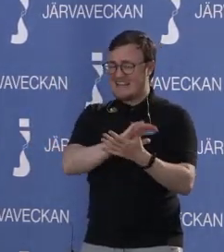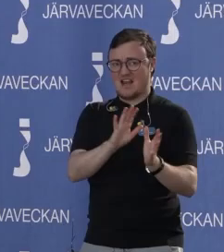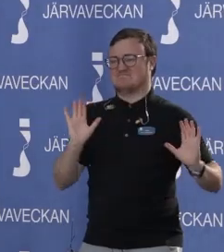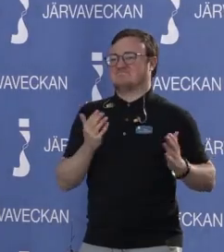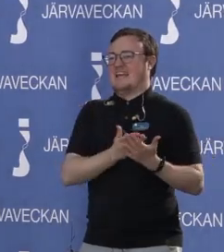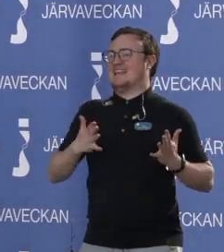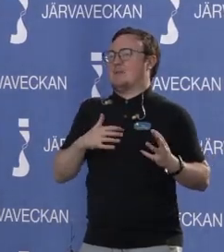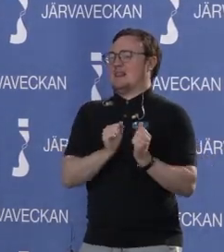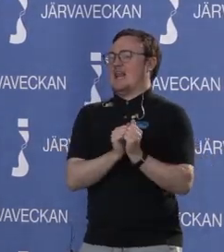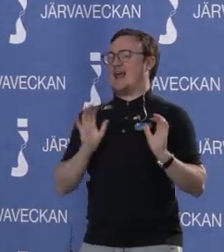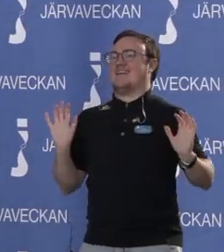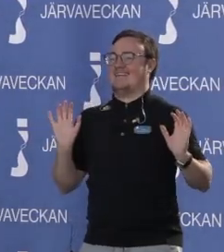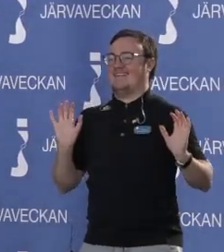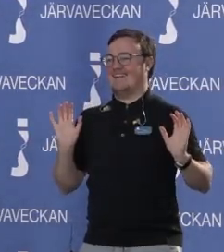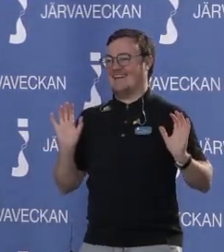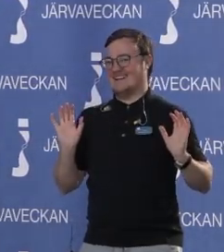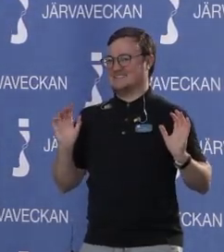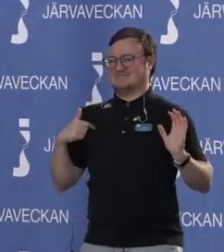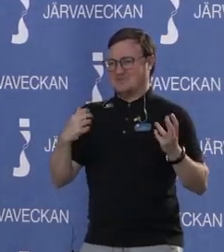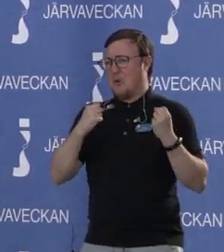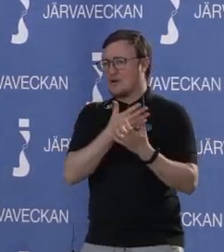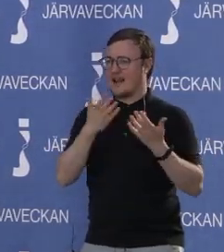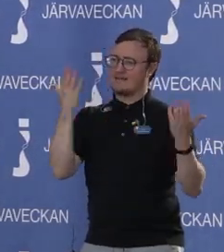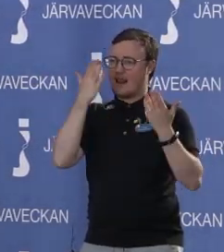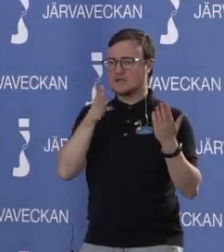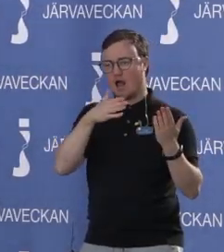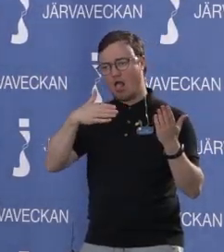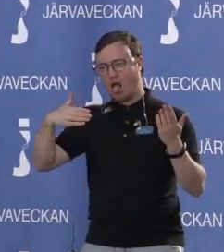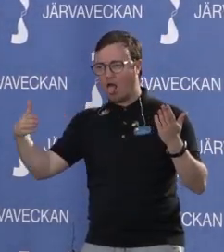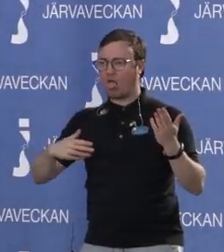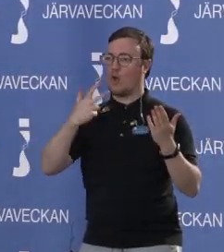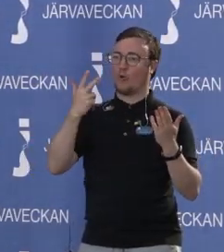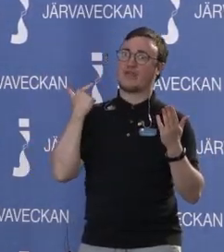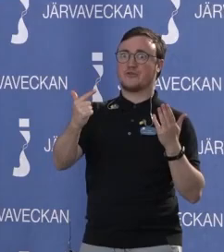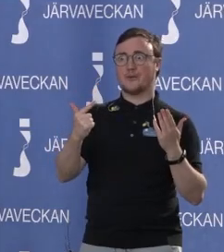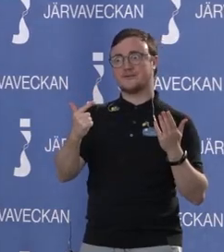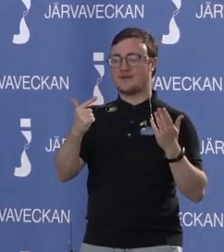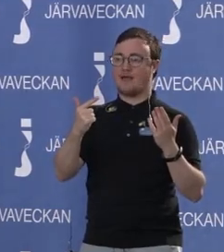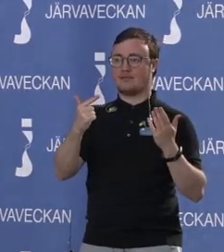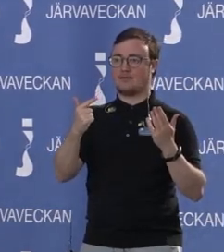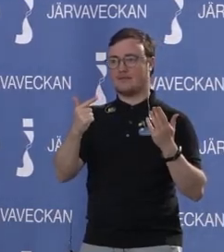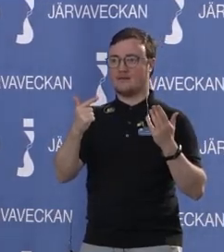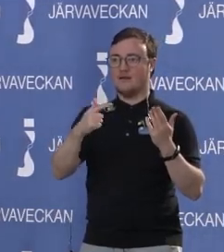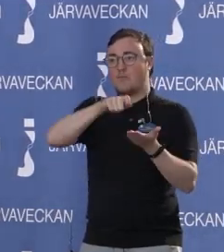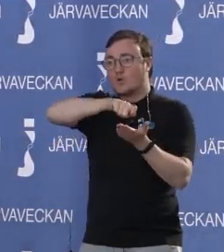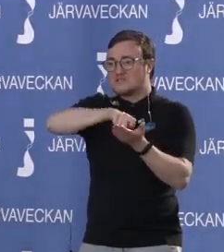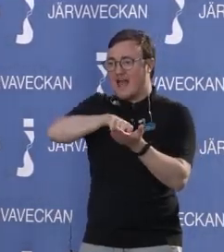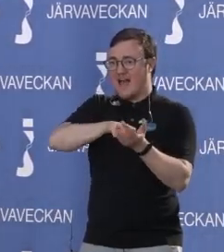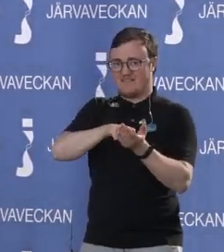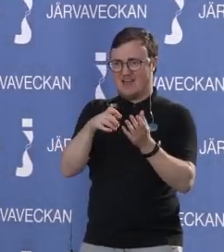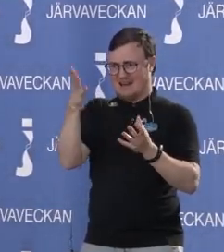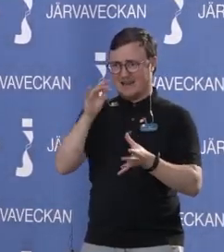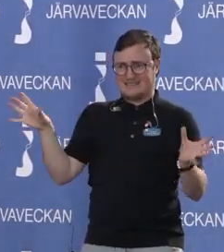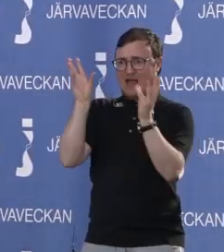att jag orkar inte läsa 8000 tecken om någonting som man kan säga på en mening eller vad det kan vara.